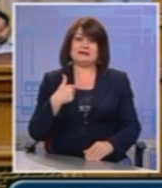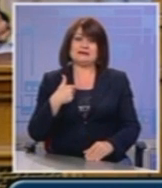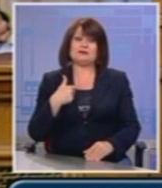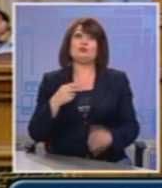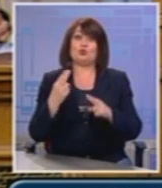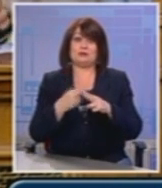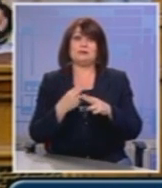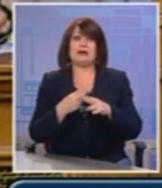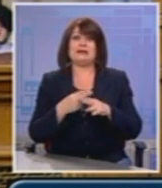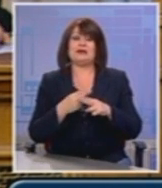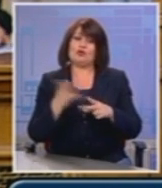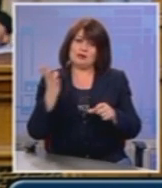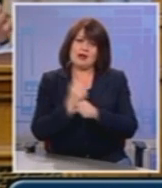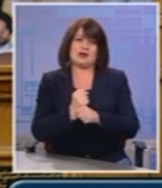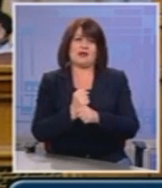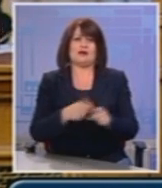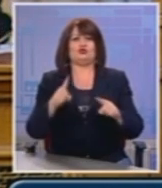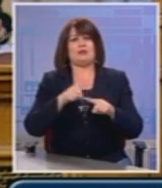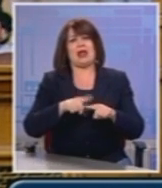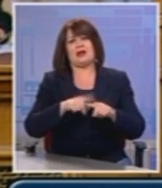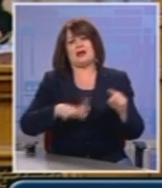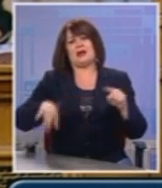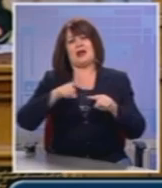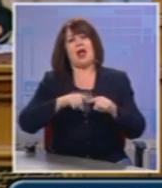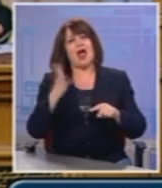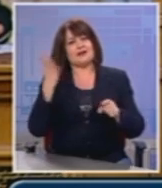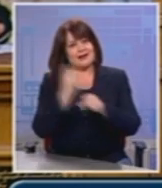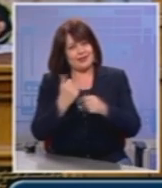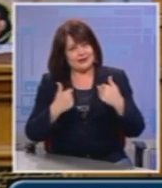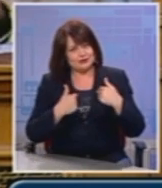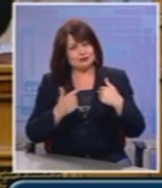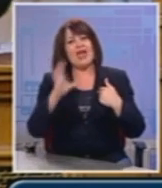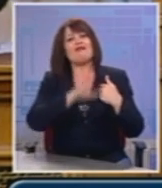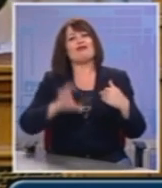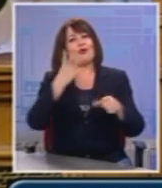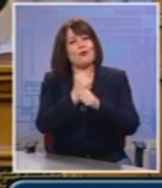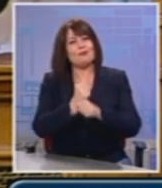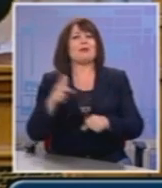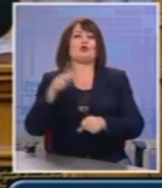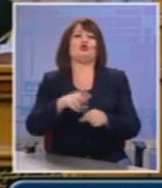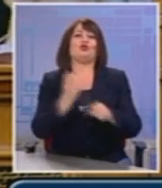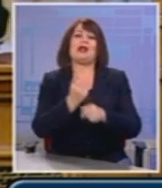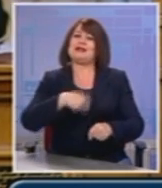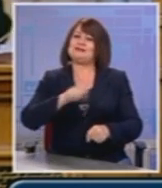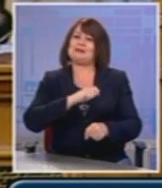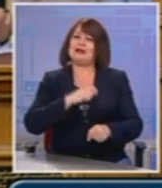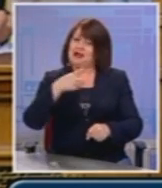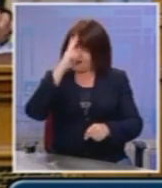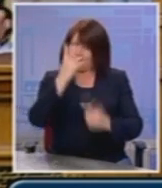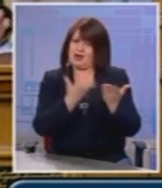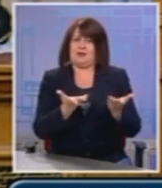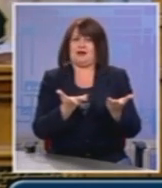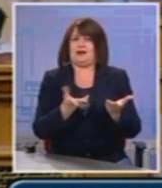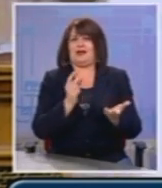κρίσιμο να κερδίσουν οι έλληνες πολίτες γιατί αν κερδίσουν οι έλληνες πολίτες θα κερδίσει η ευρώπη θα κερδίσει η πορτογαλλία η ισπανία και η γερμανία θα